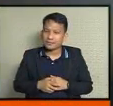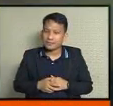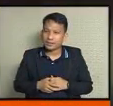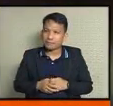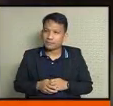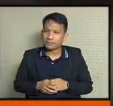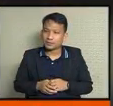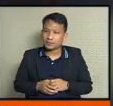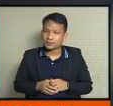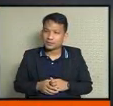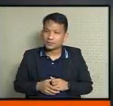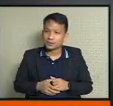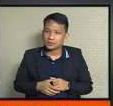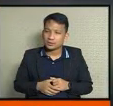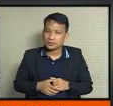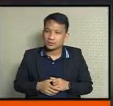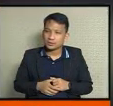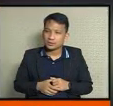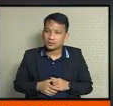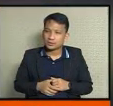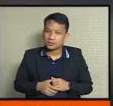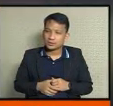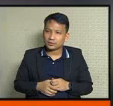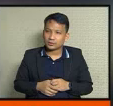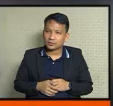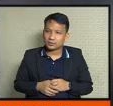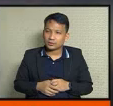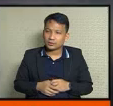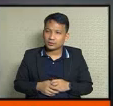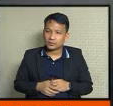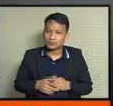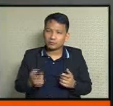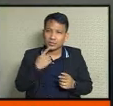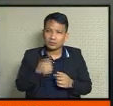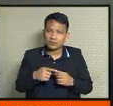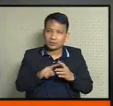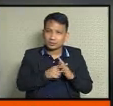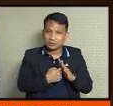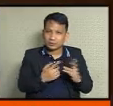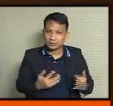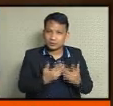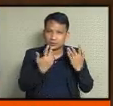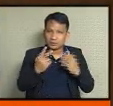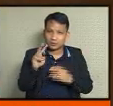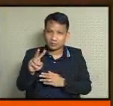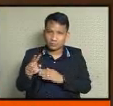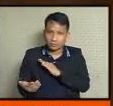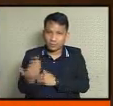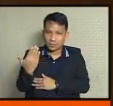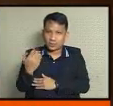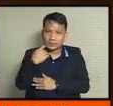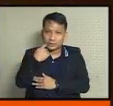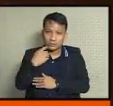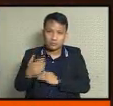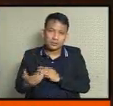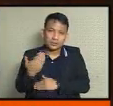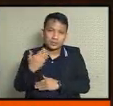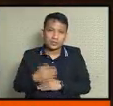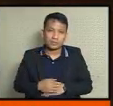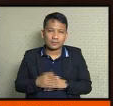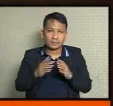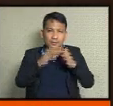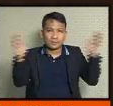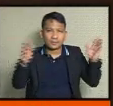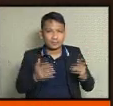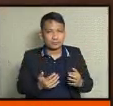Kuha ito sa sunog sa Miguelin Street, Sampaloc, Manila, pasado alas 2:40 kaninang madaling araw. Bukod sa napakalaki